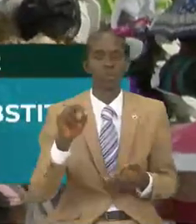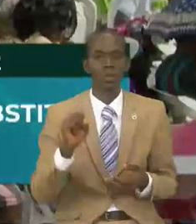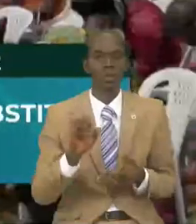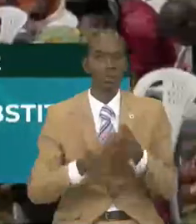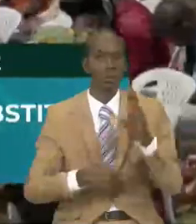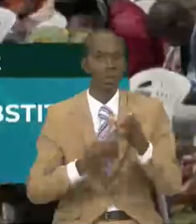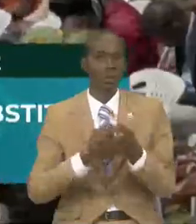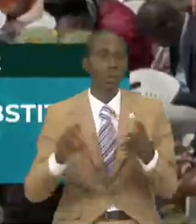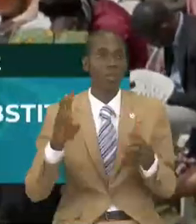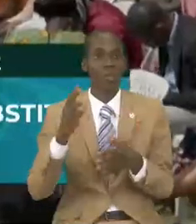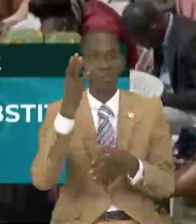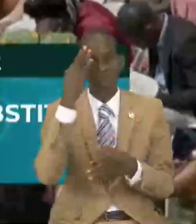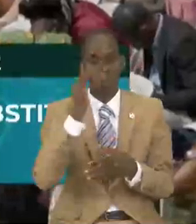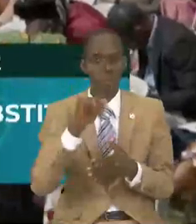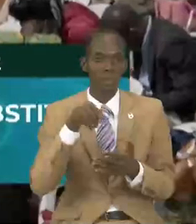Sachant,